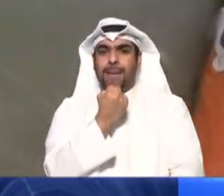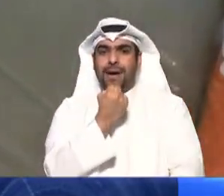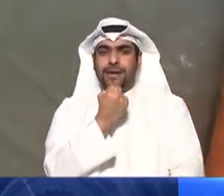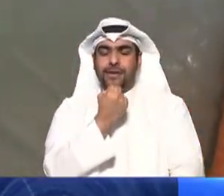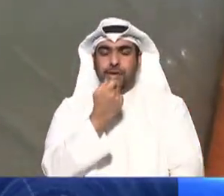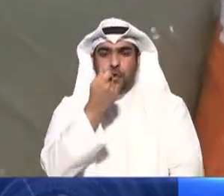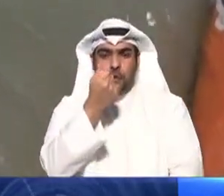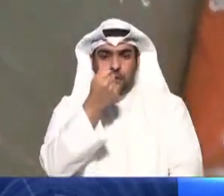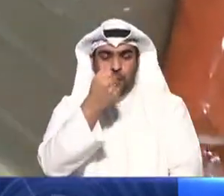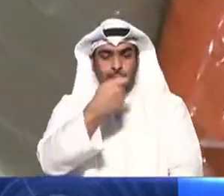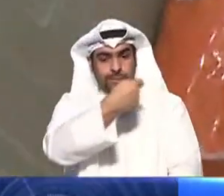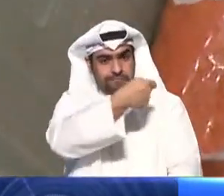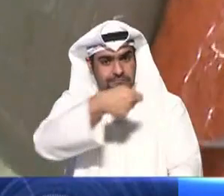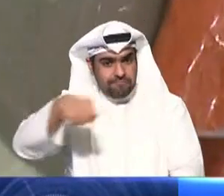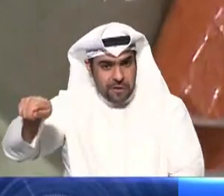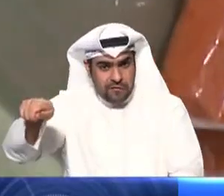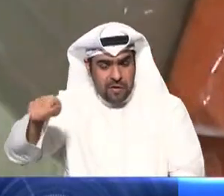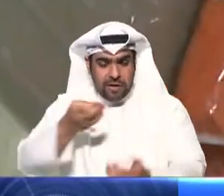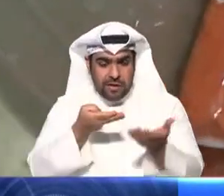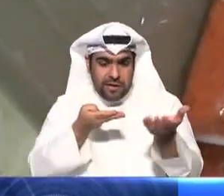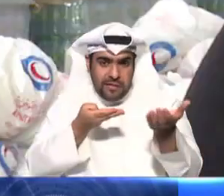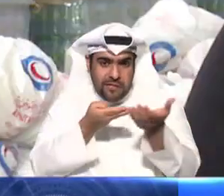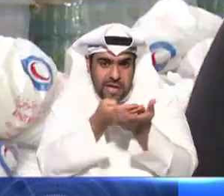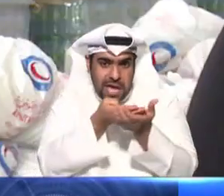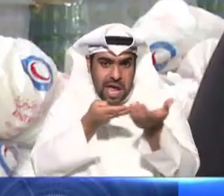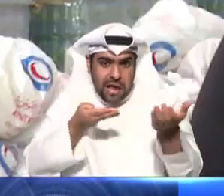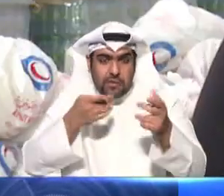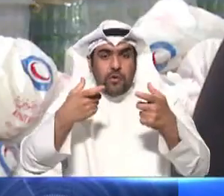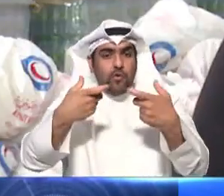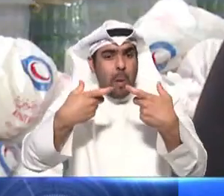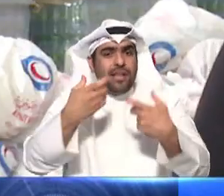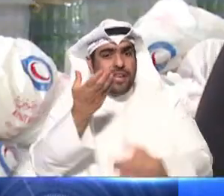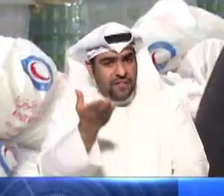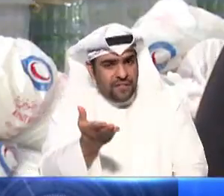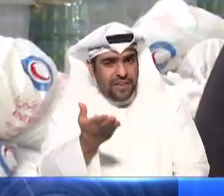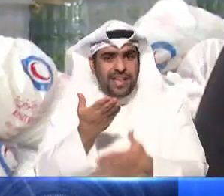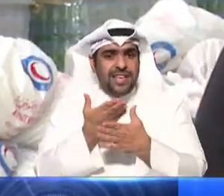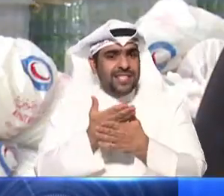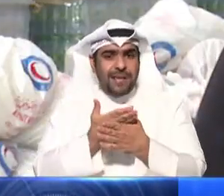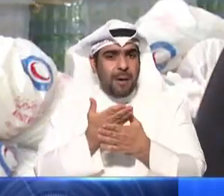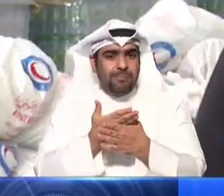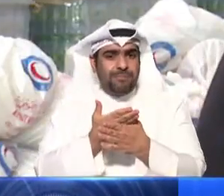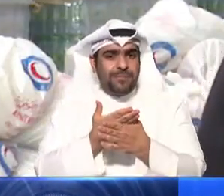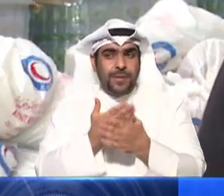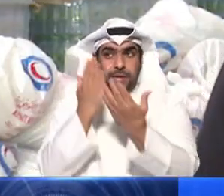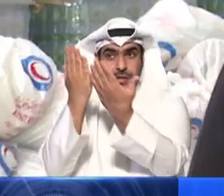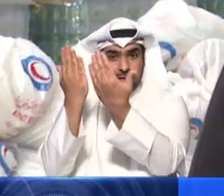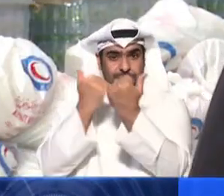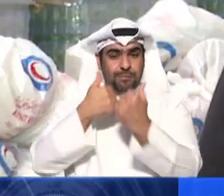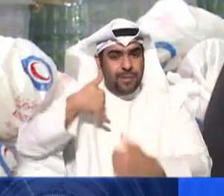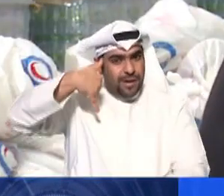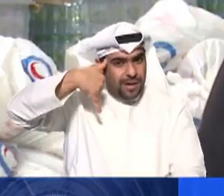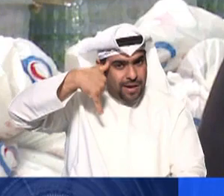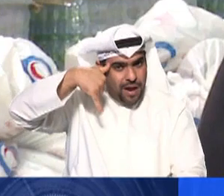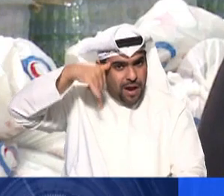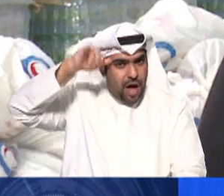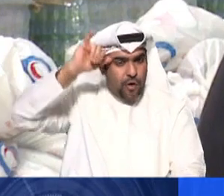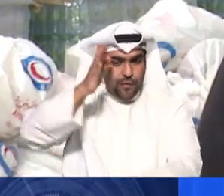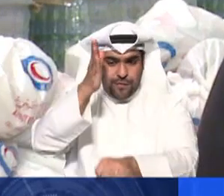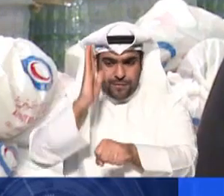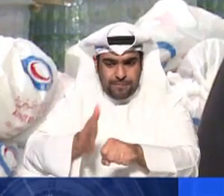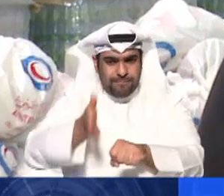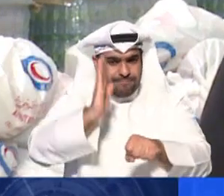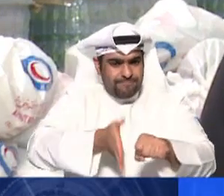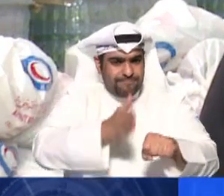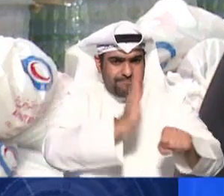الأحمر الكويتي والتبرع عن طريق خلال الكنت للأضحية. وجزاهم الله خير، هناك طبعا متبرعين كثير قد